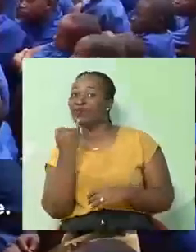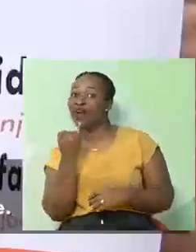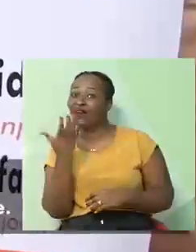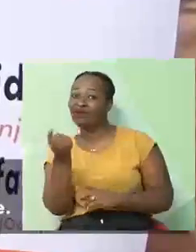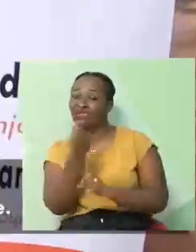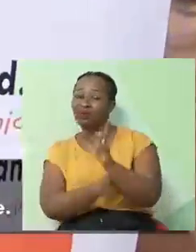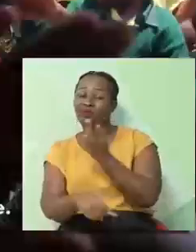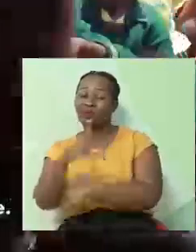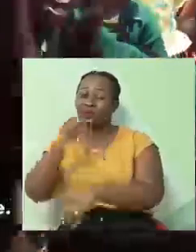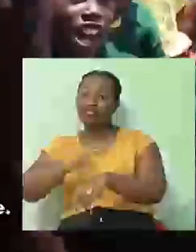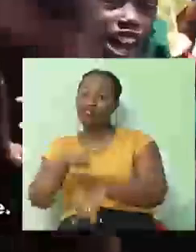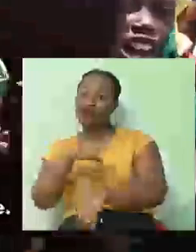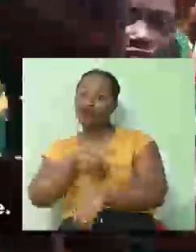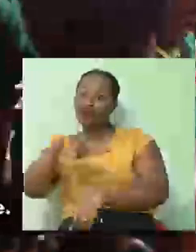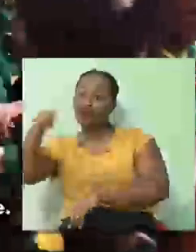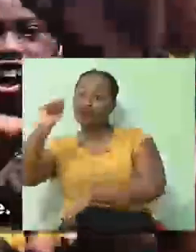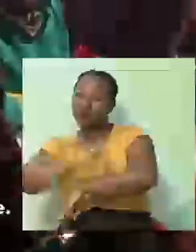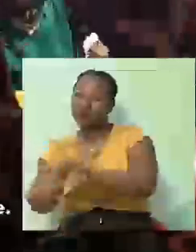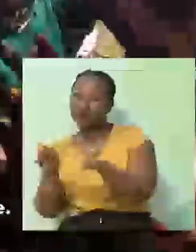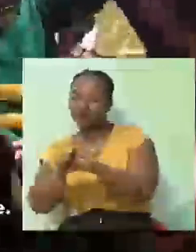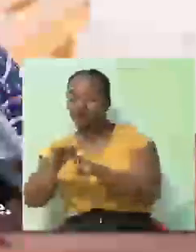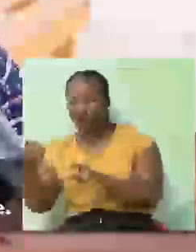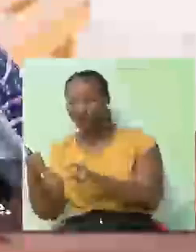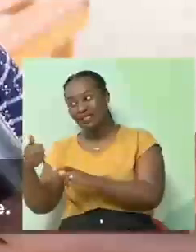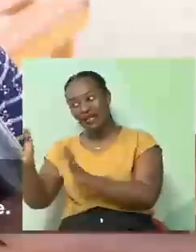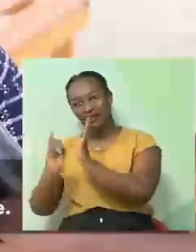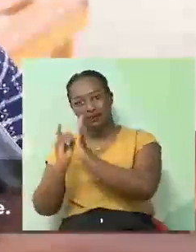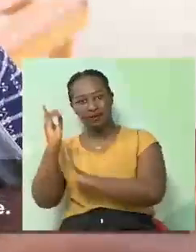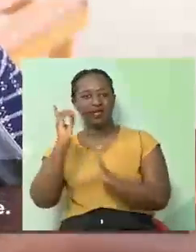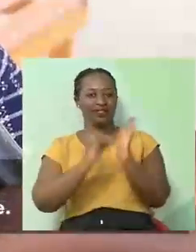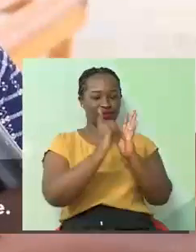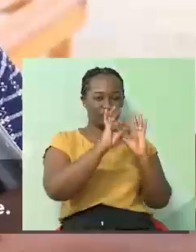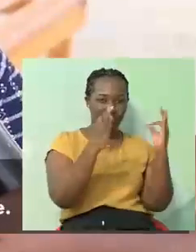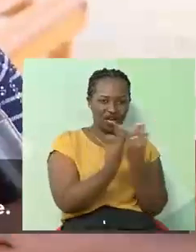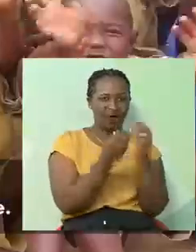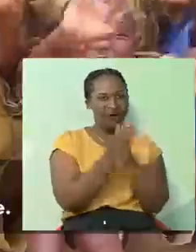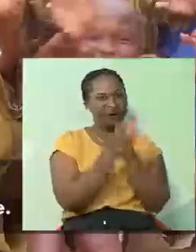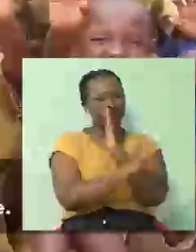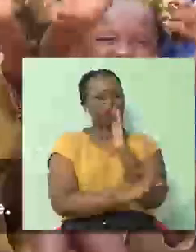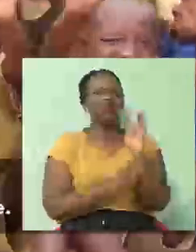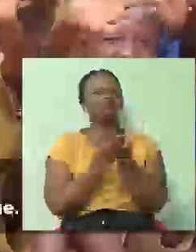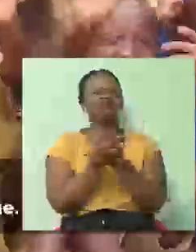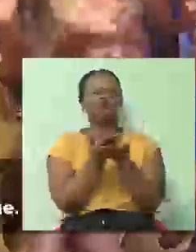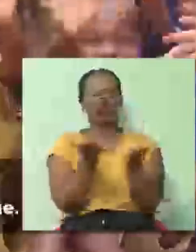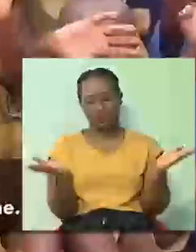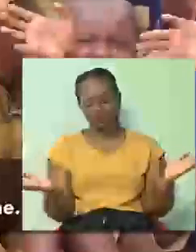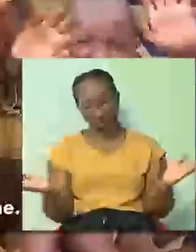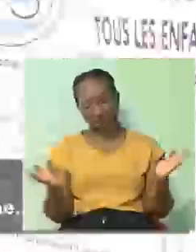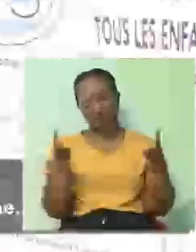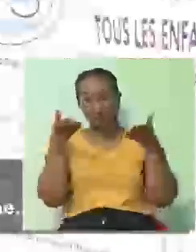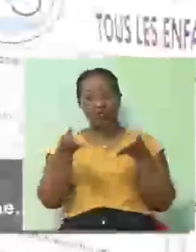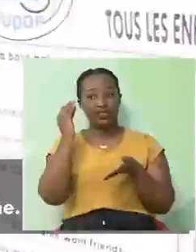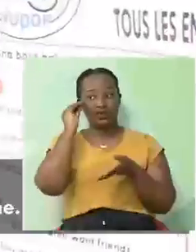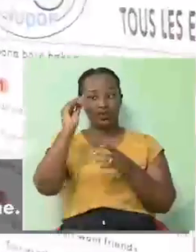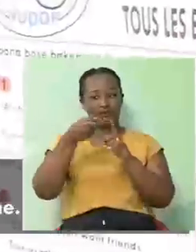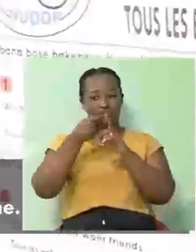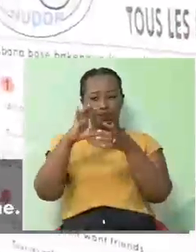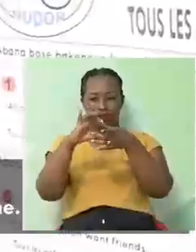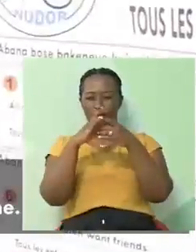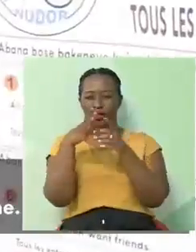Umwana ufite ubumuga iyo ahawe amahirwe yo kwiga nk'abandi, nawe yiteza imbere agateza imbere umuryango we n'igihugu muri rusange. Ubu butumwa